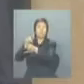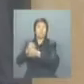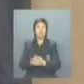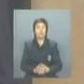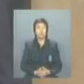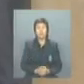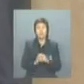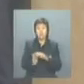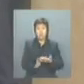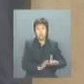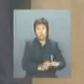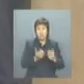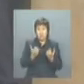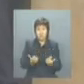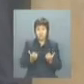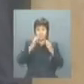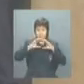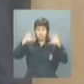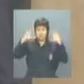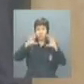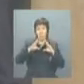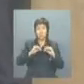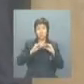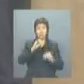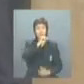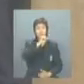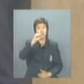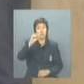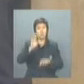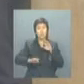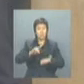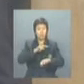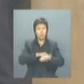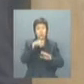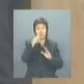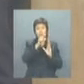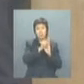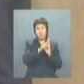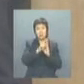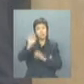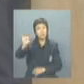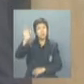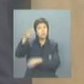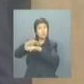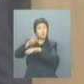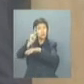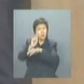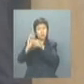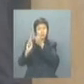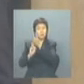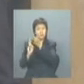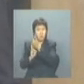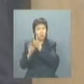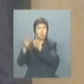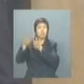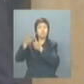การประชุมสภาผู้แทนราษฎรในวันนี้นะคะใช้เวลาเพียง10นาทีในกระบวนการลงมติเพื่อเลือกประธานและรองประธานสภาผู้แทนราษฎรค่ะโ